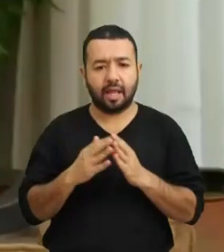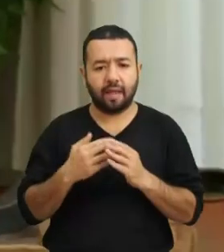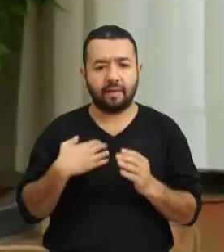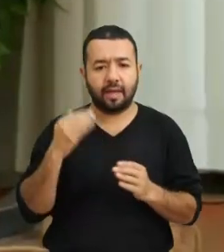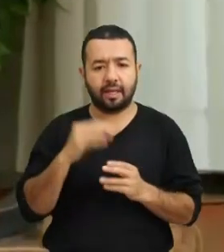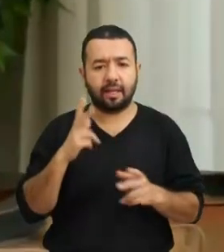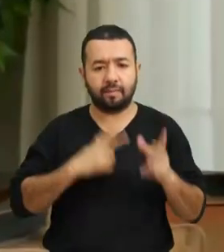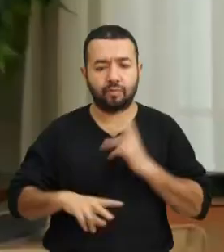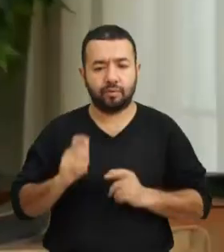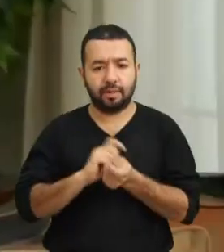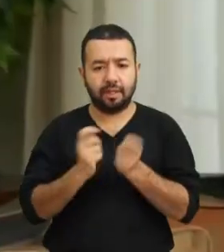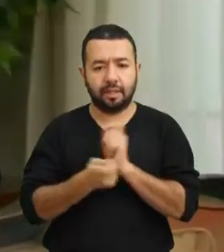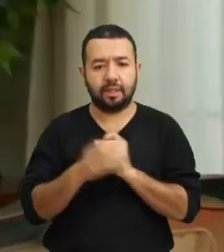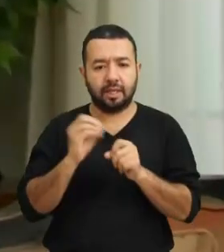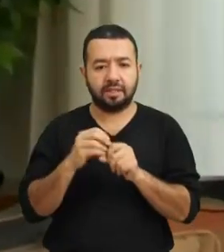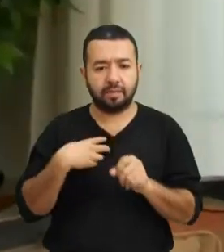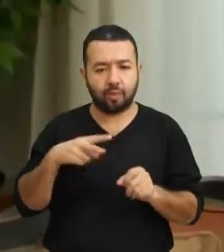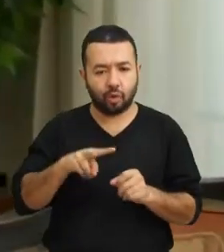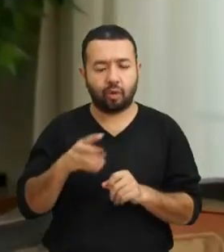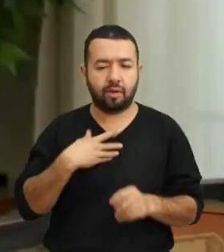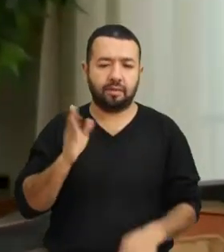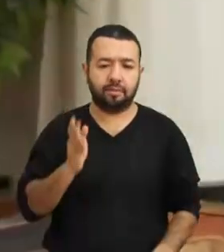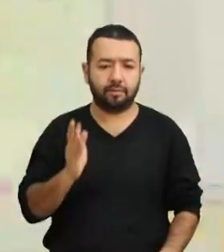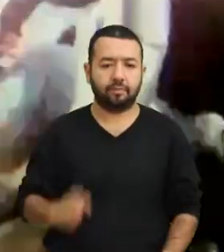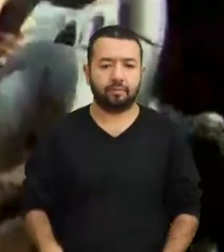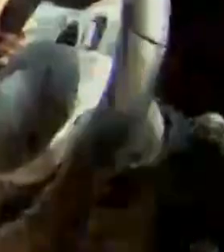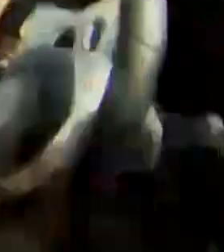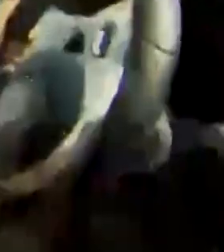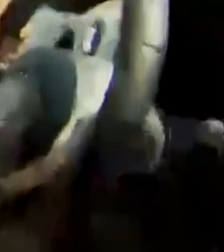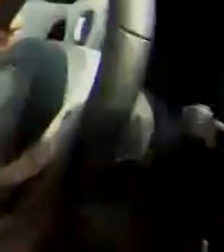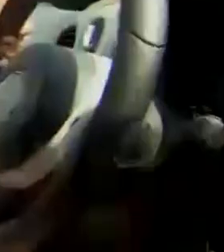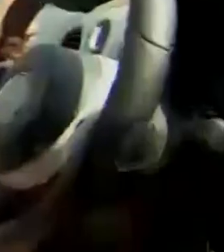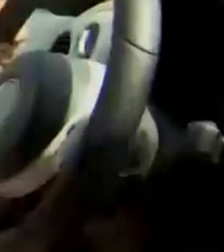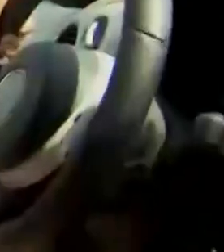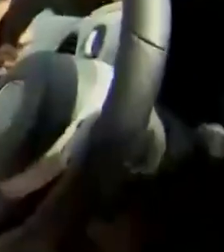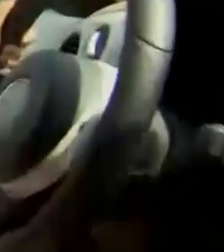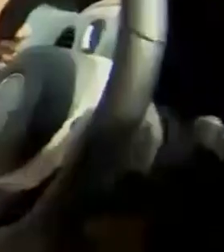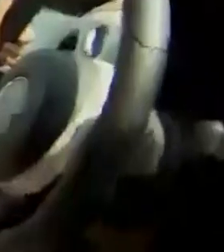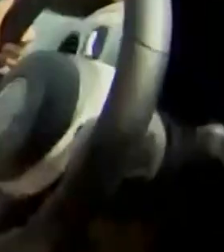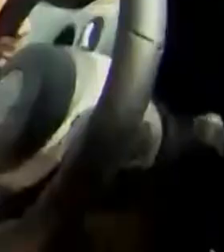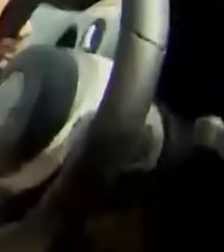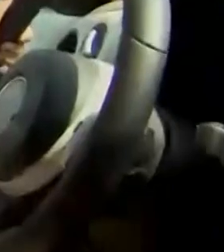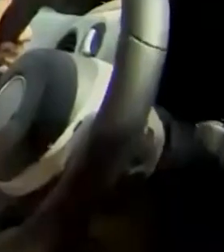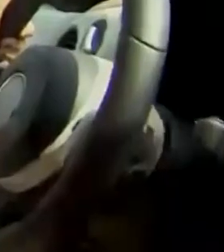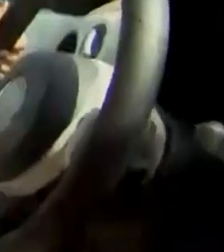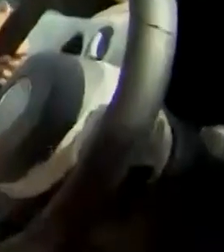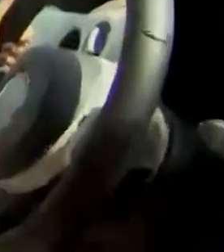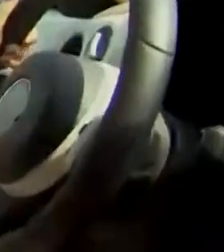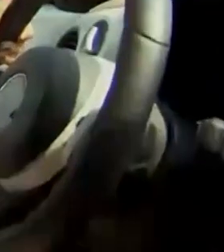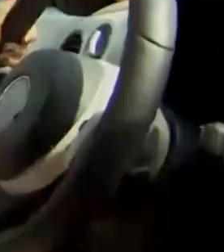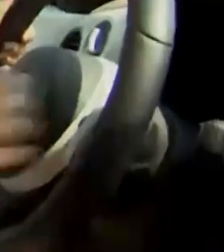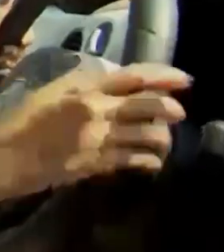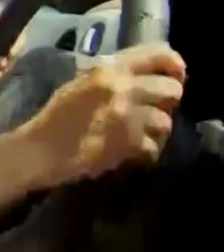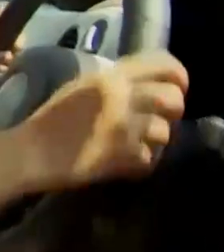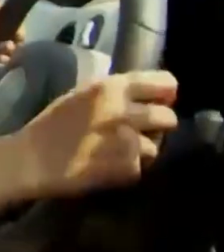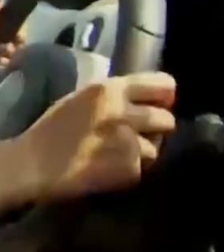gelip üstümü değiştirmek için yola çıktım. Geçmiş. Biricik o telaşla emniyet kemerini takmayı unutmuş.